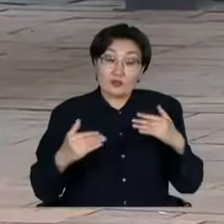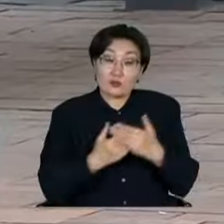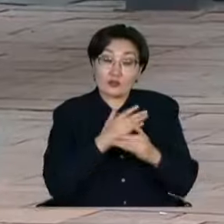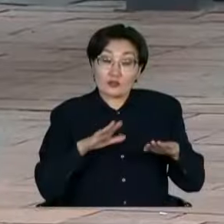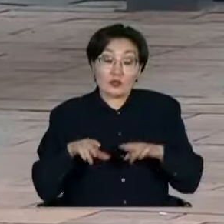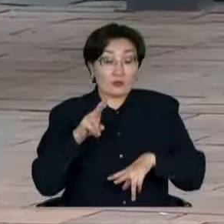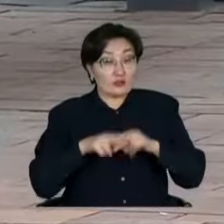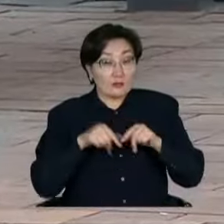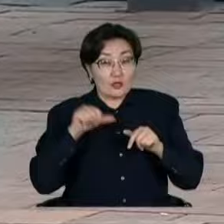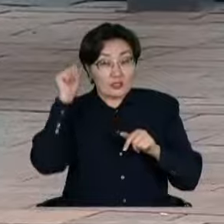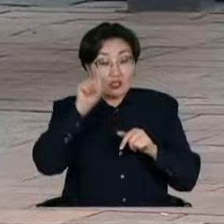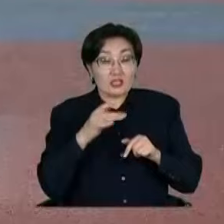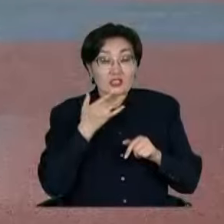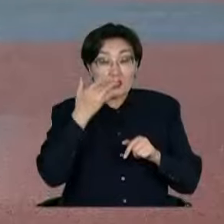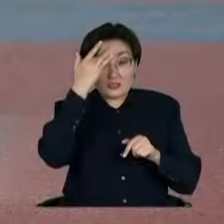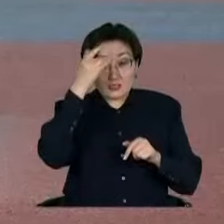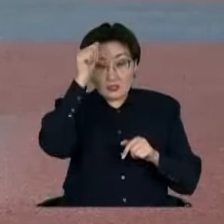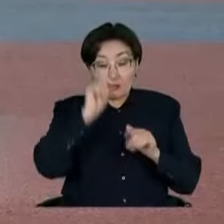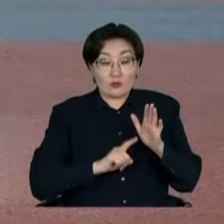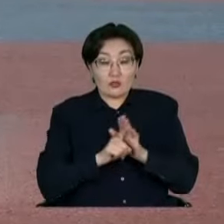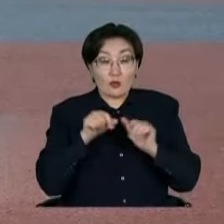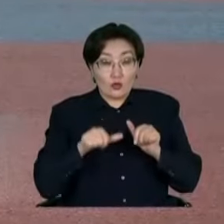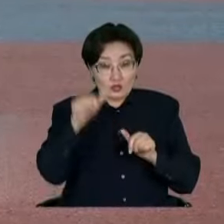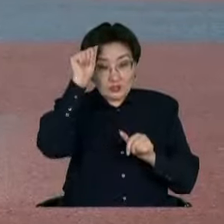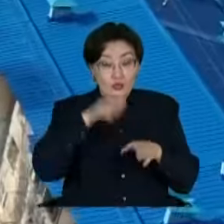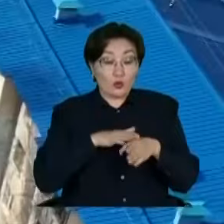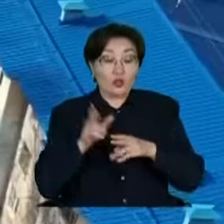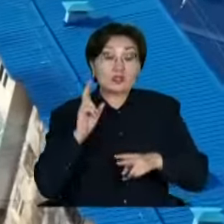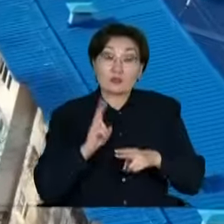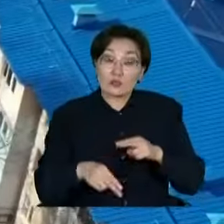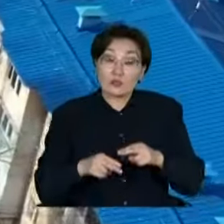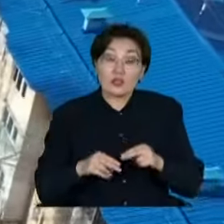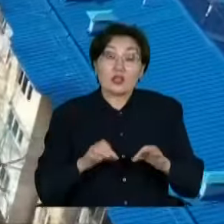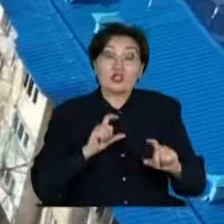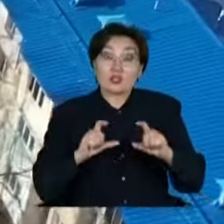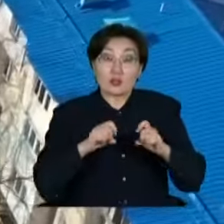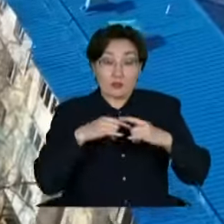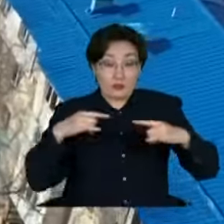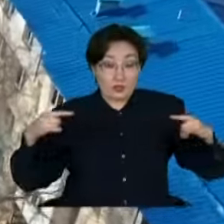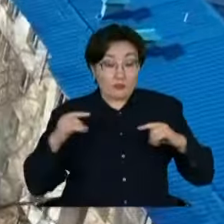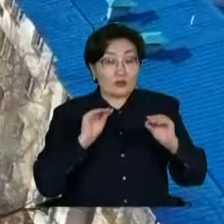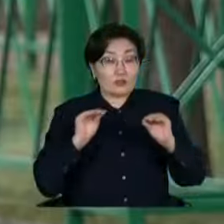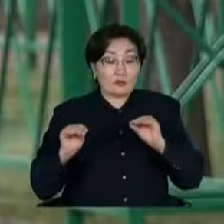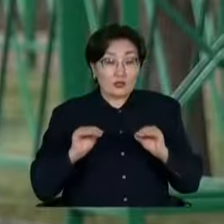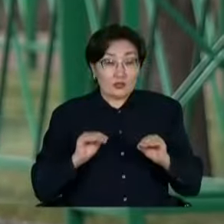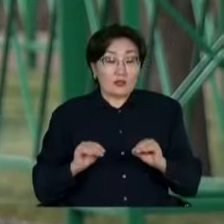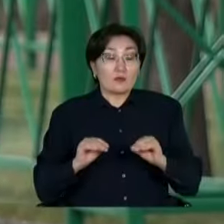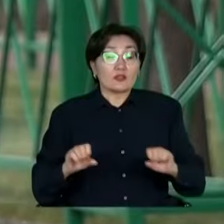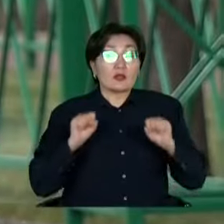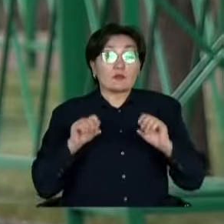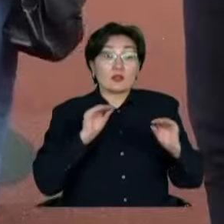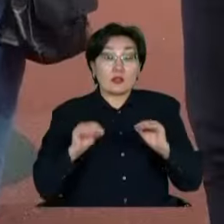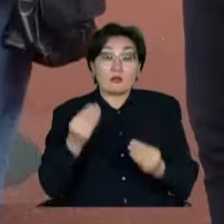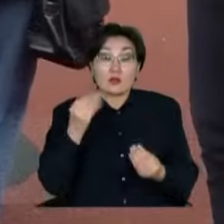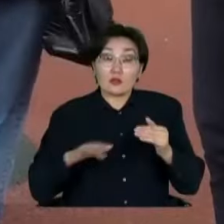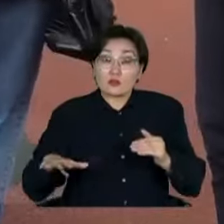орынның құрылысы биыл шілдеде басталып, осы айда толық аяқталды. Онда шахмат үстелі, спорт жабдықтары қойылып, балалар алаңы